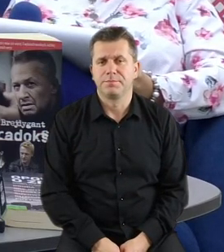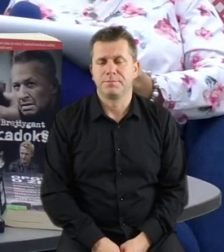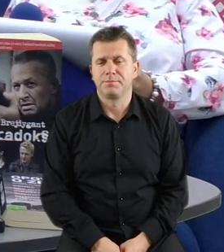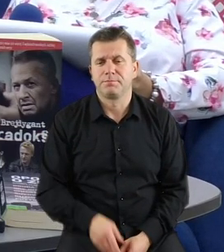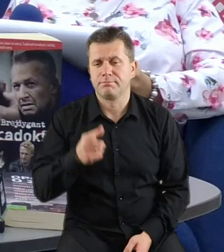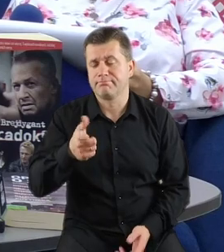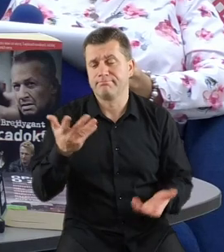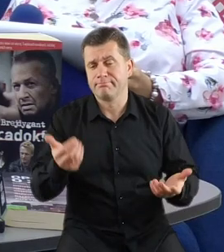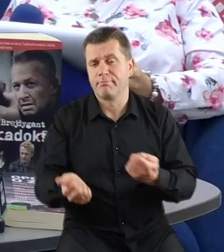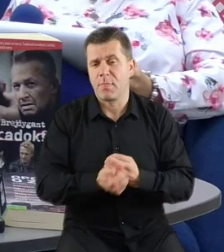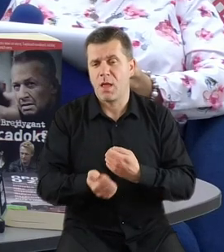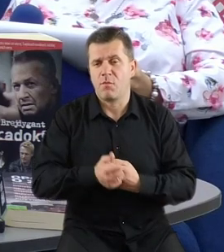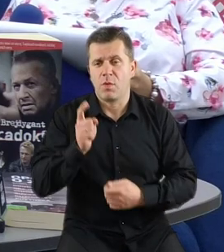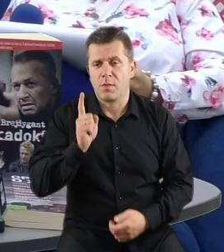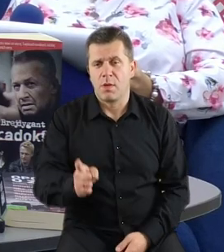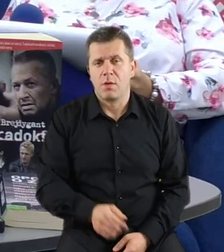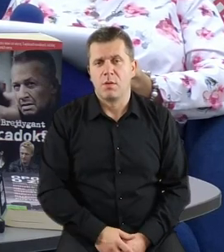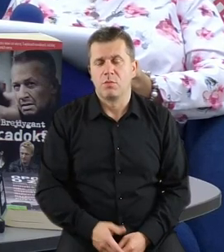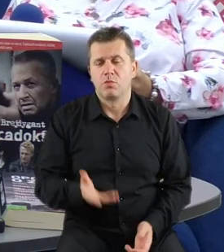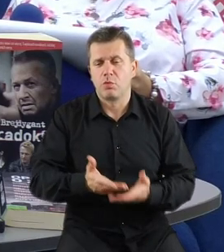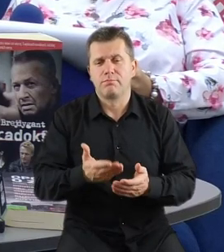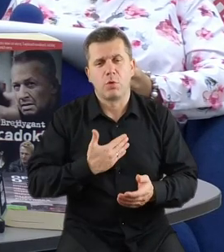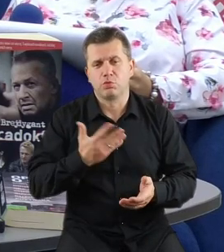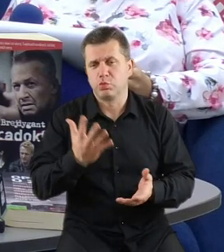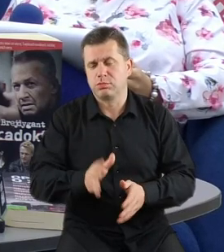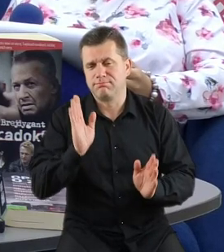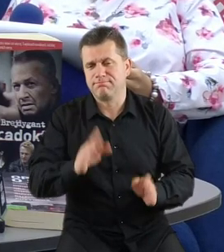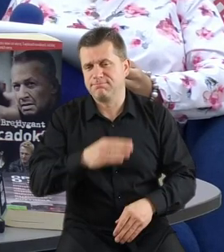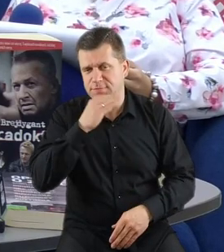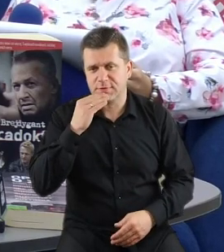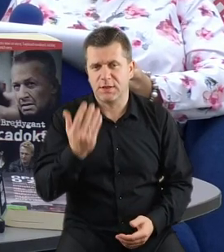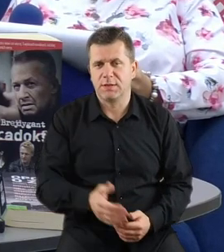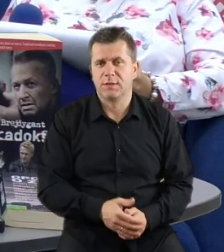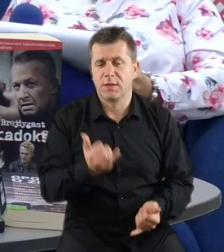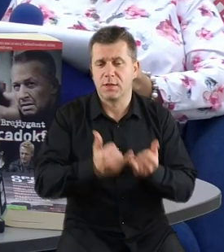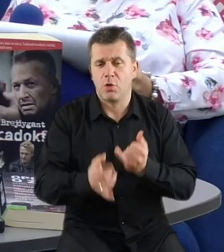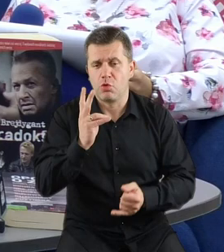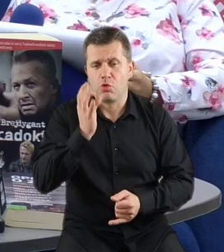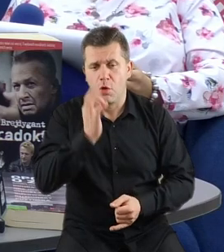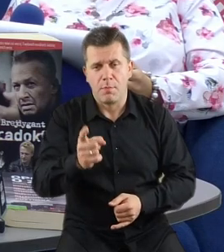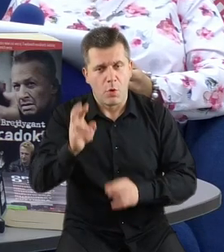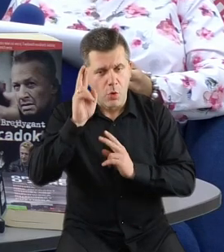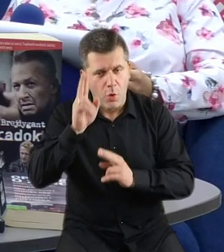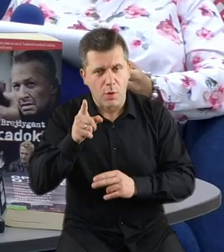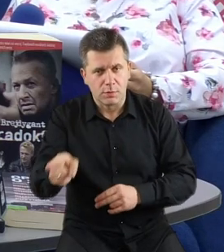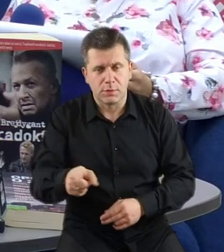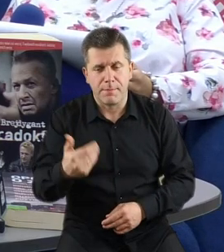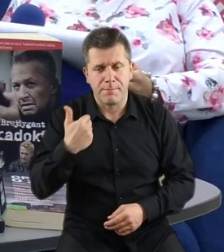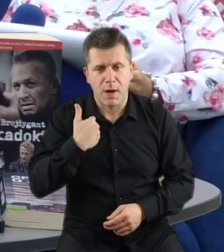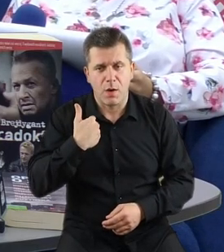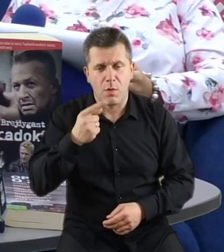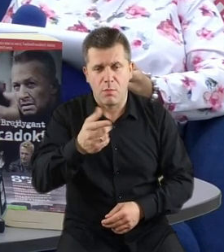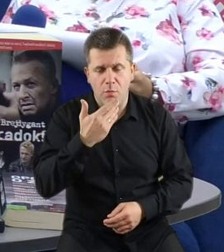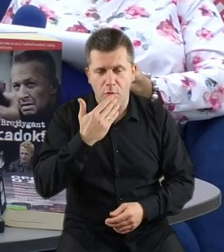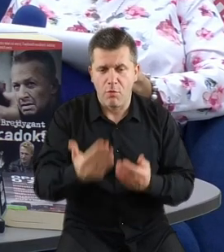profetką tego, to może rzeczywiście już przesada, no bo to na zasadzie, jeżeli ktoś dobrze kojarzył, no to jak ona tam zapowiadała i